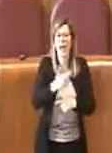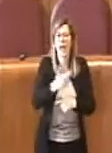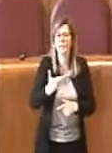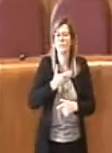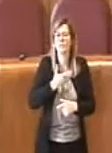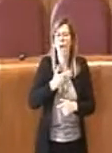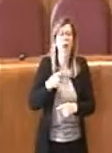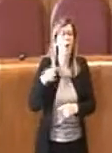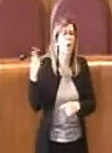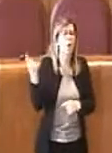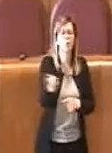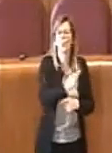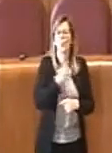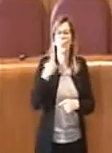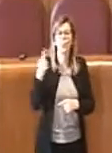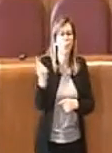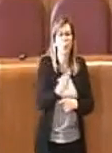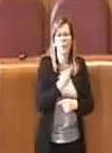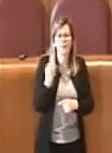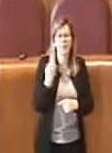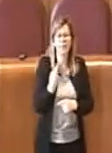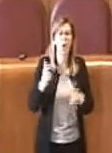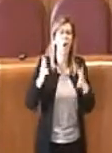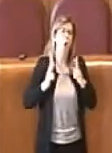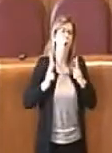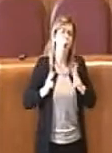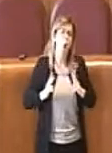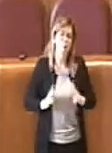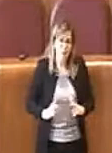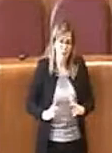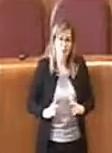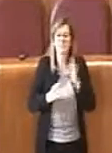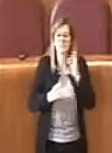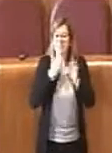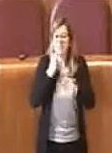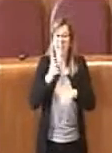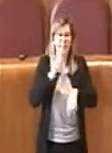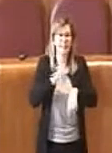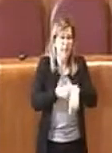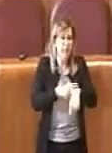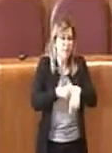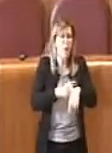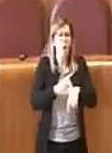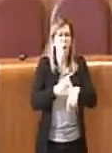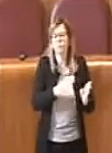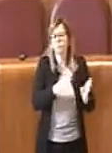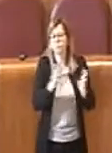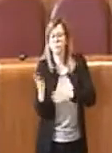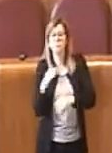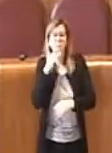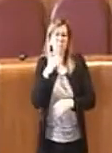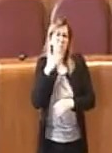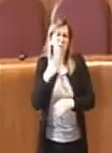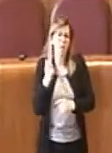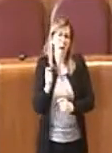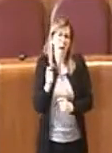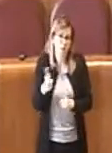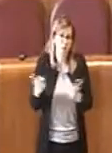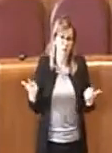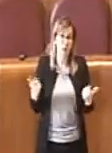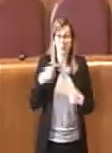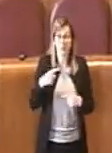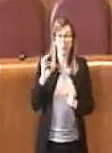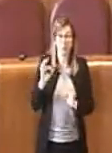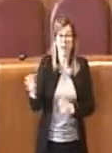tutti sarebbero portati autorizzata per il tempo oltre il tempo necessario questo c'è stato confermato anche venerdì dai dati di atac